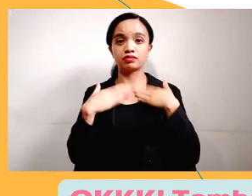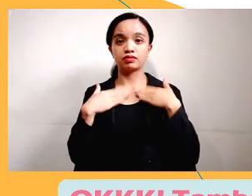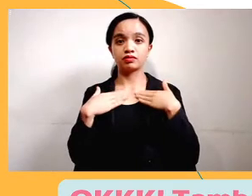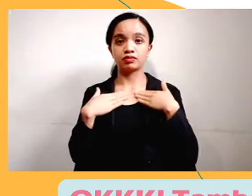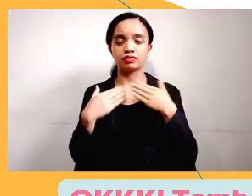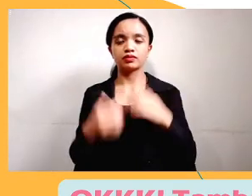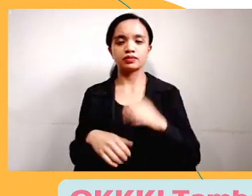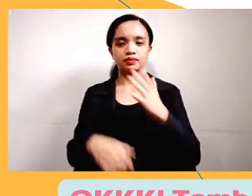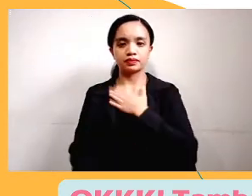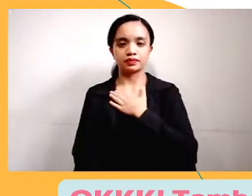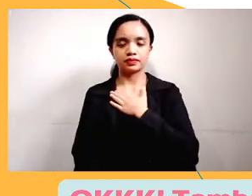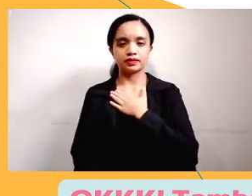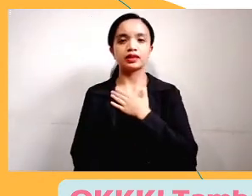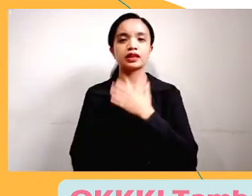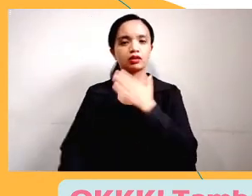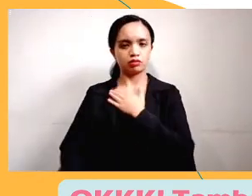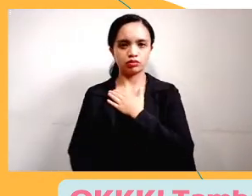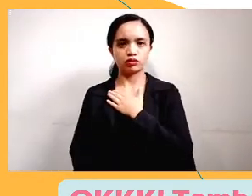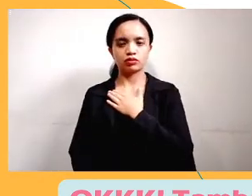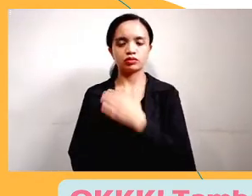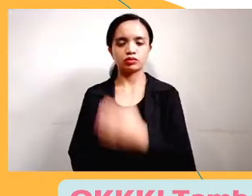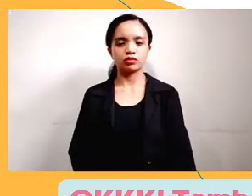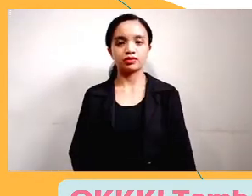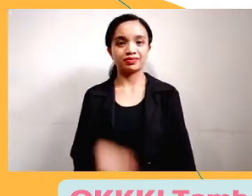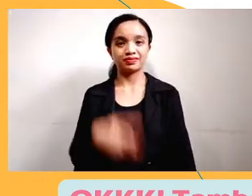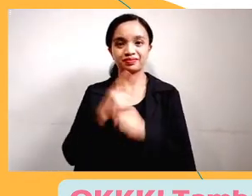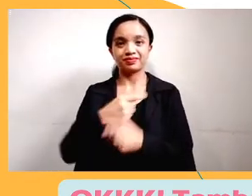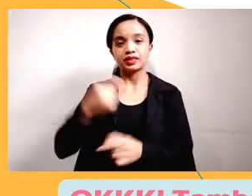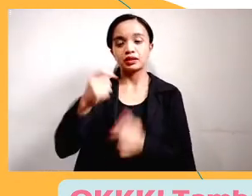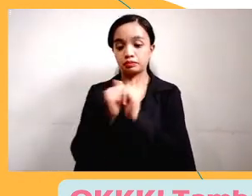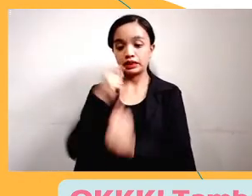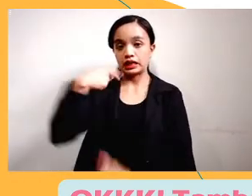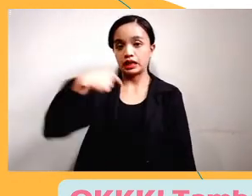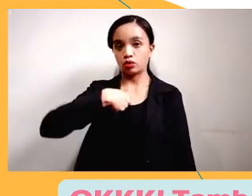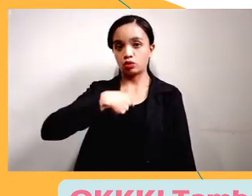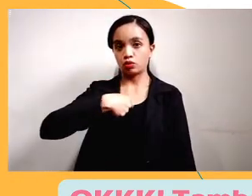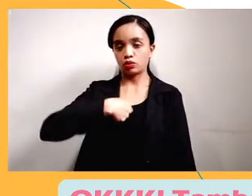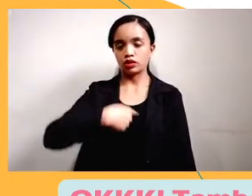Ako. Diba? Try natin ng mabagal.